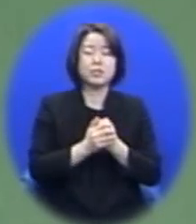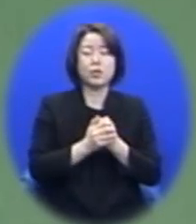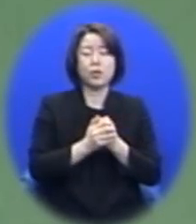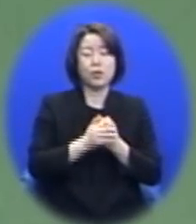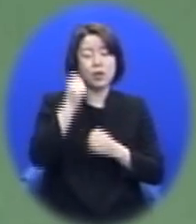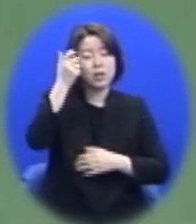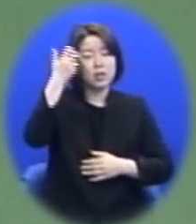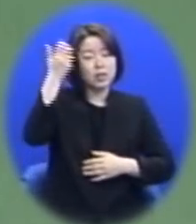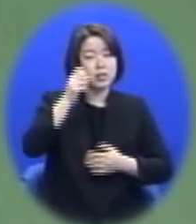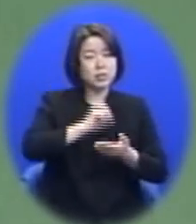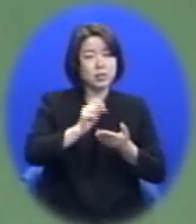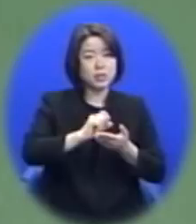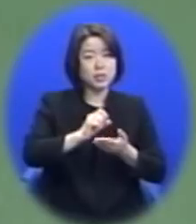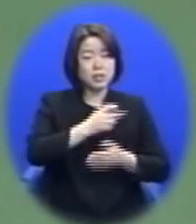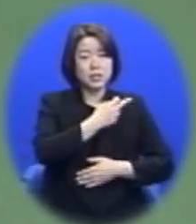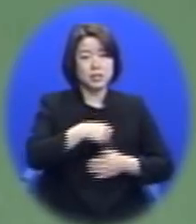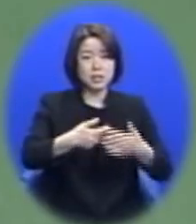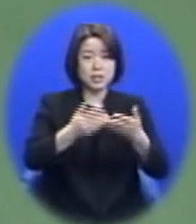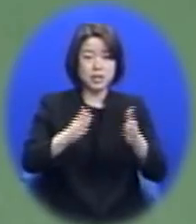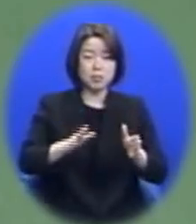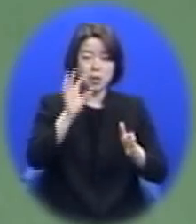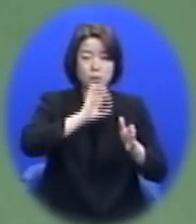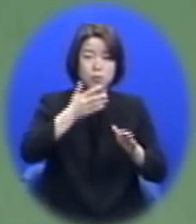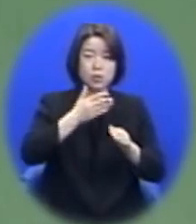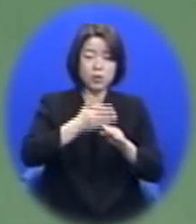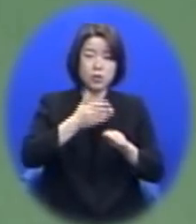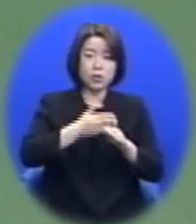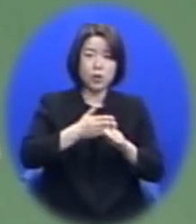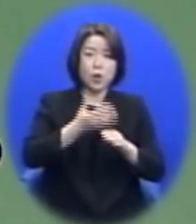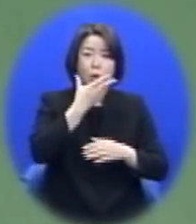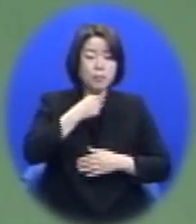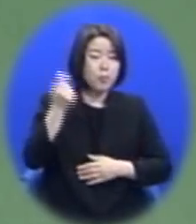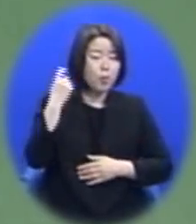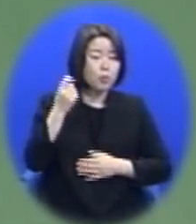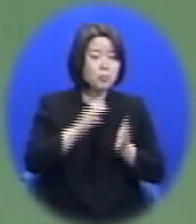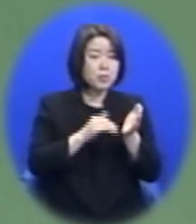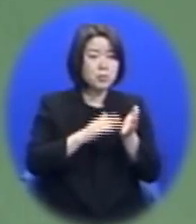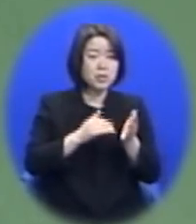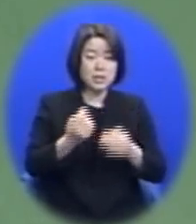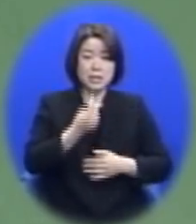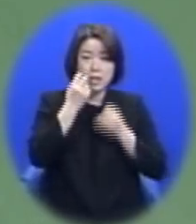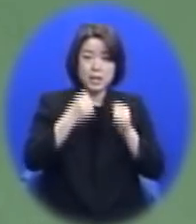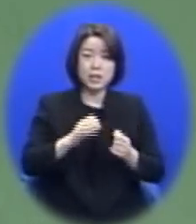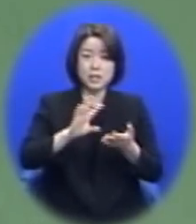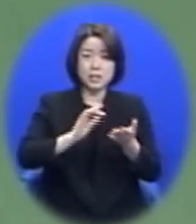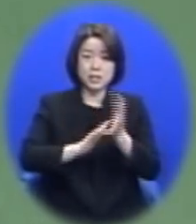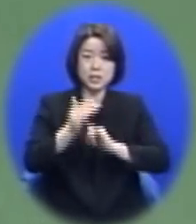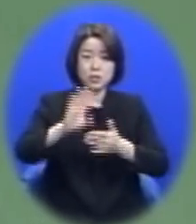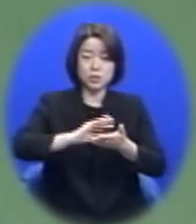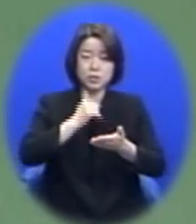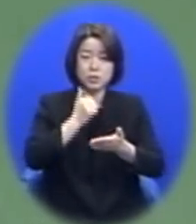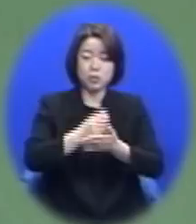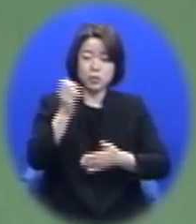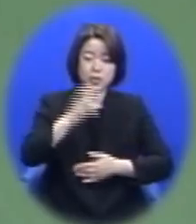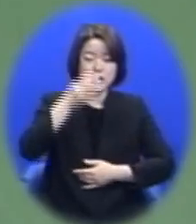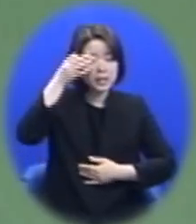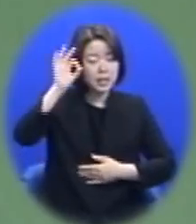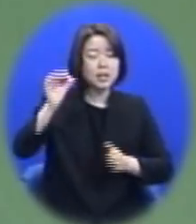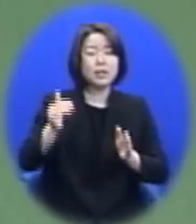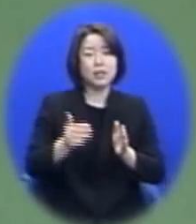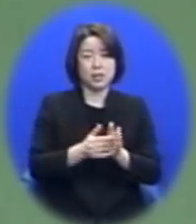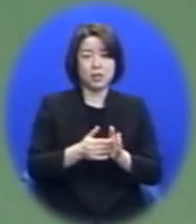제자반 훈련을 통해 복음의 비밀인 제 안에 계신 그리스도, 살아계신 그리스도를 다시금 깨닫게